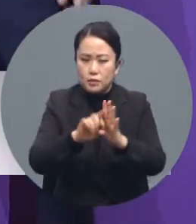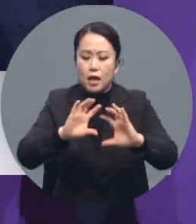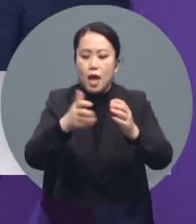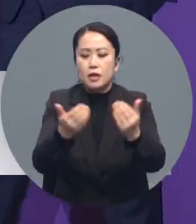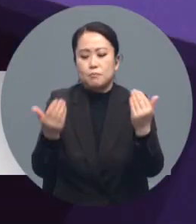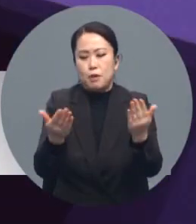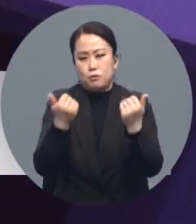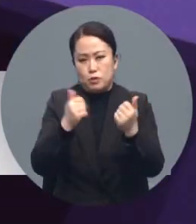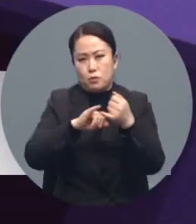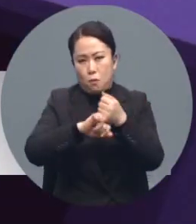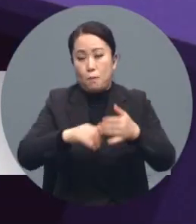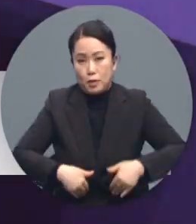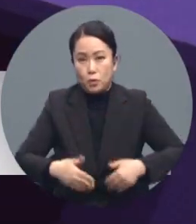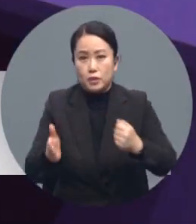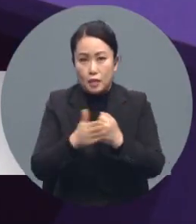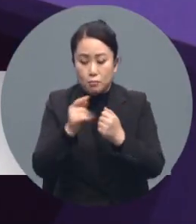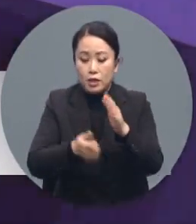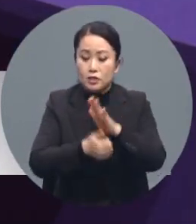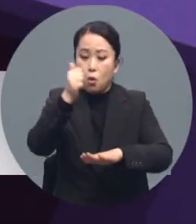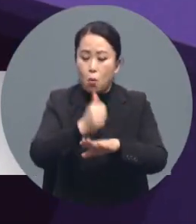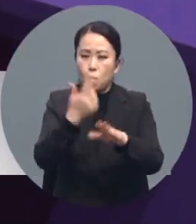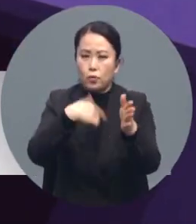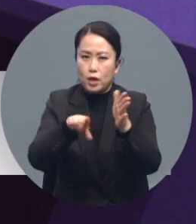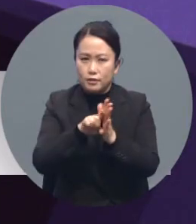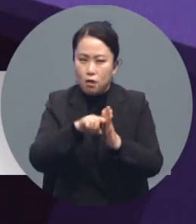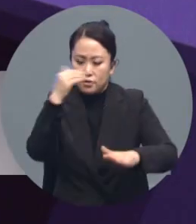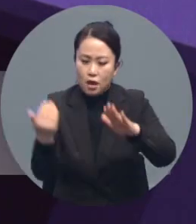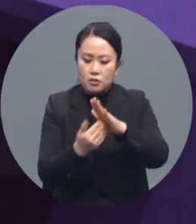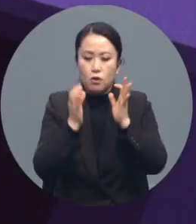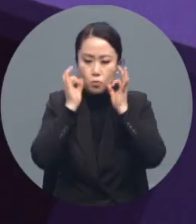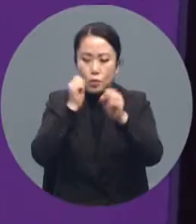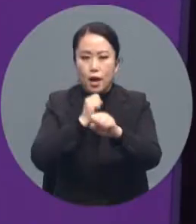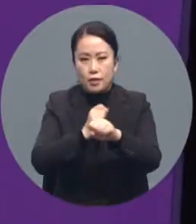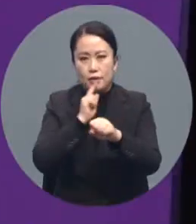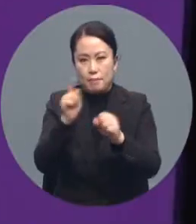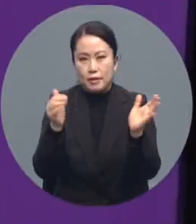부산이 유치에 성공할 수 있도록 최선을 다하겠다고 말했습니다.